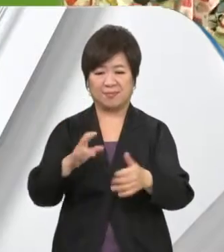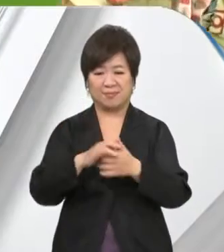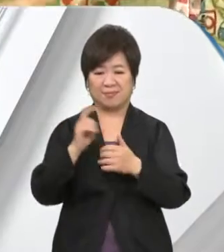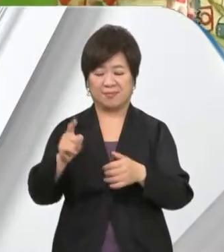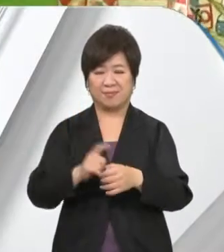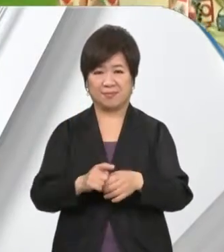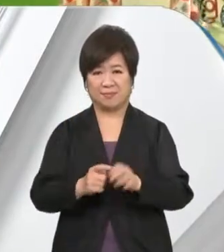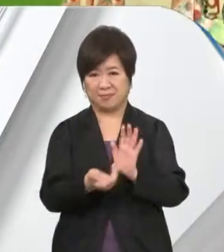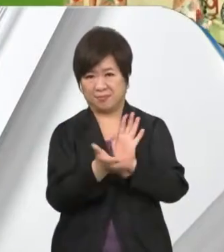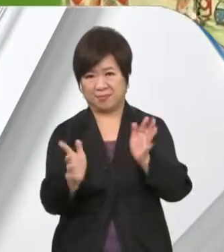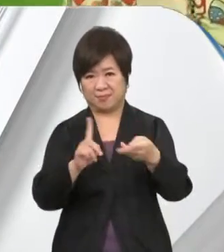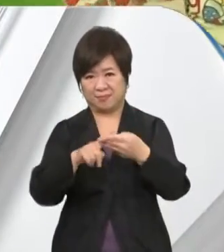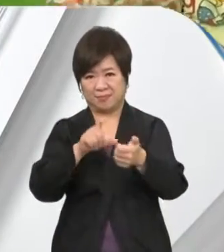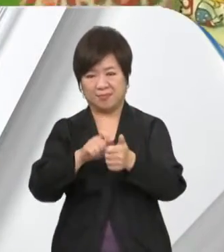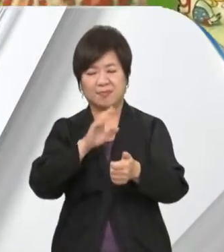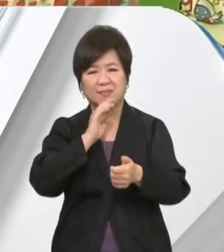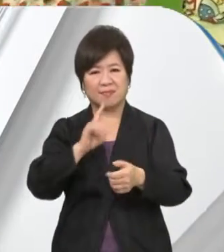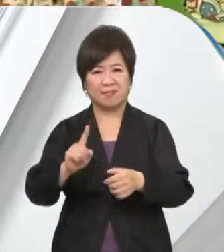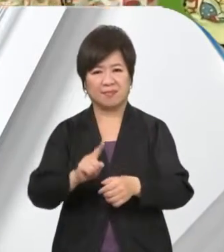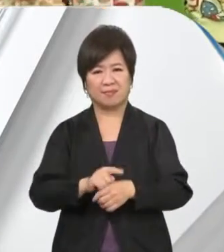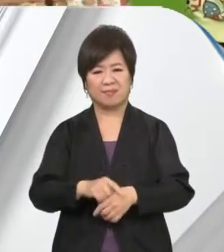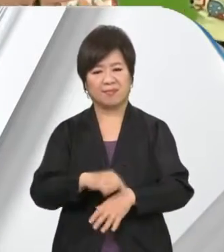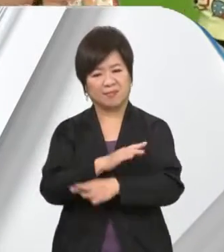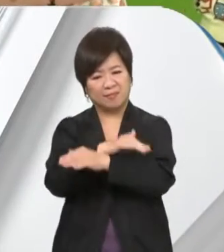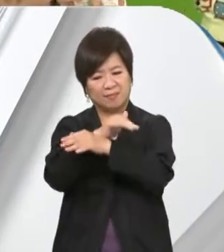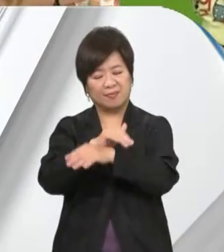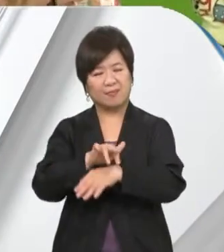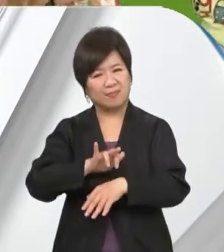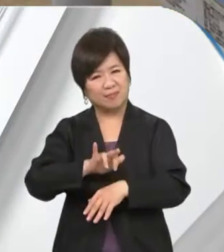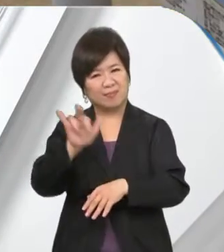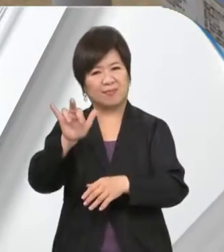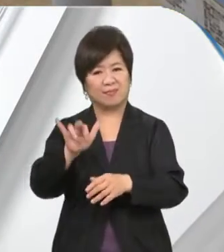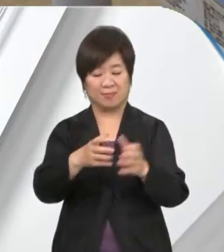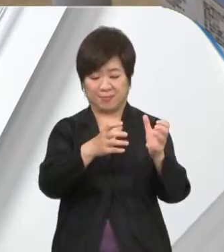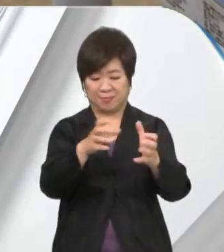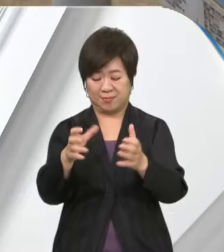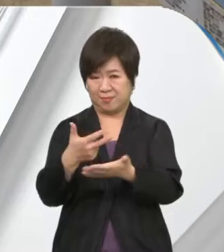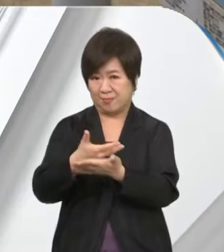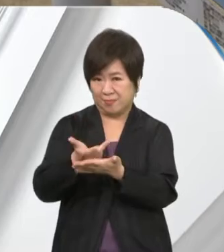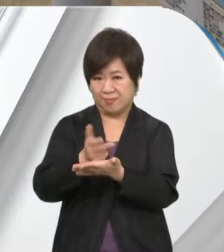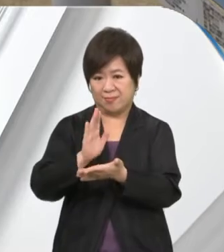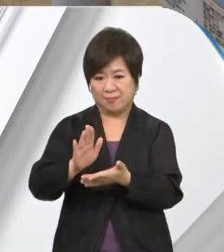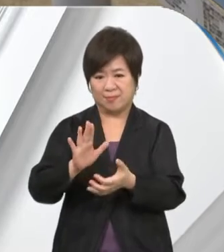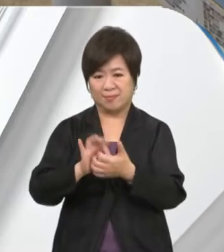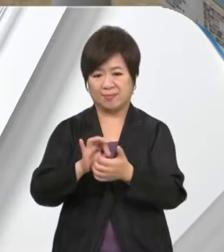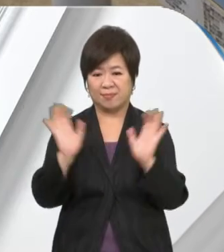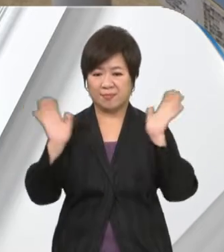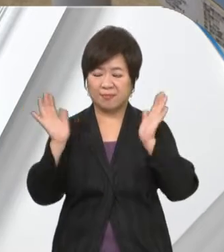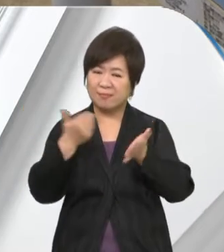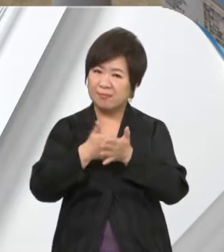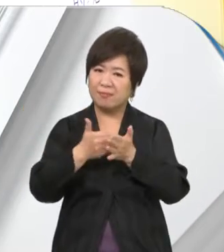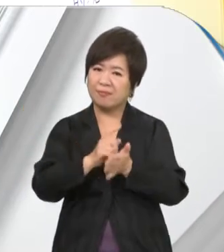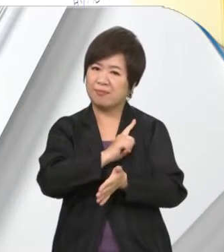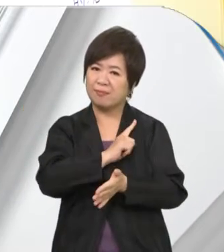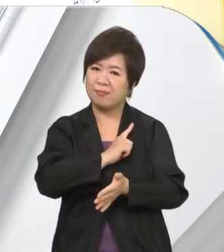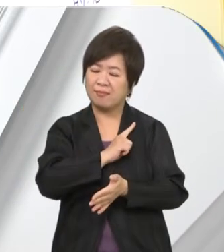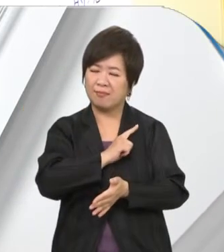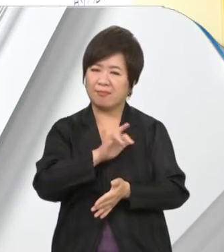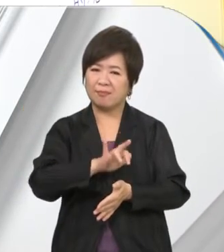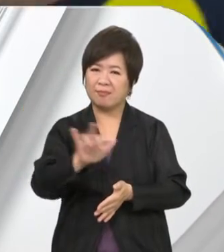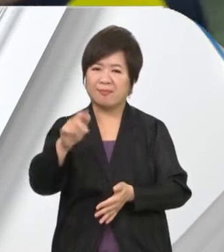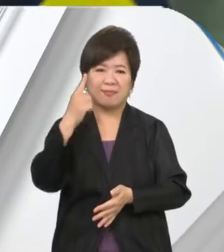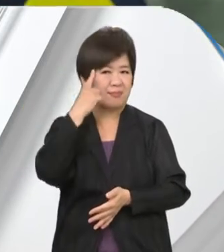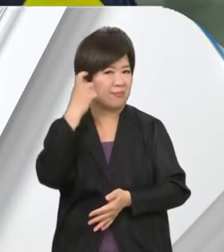梦想做主题，有家红艺术装饰作品，现场韩俊批记，本小朋友发掘七家街飞向梦